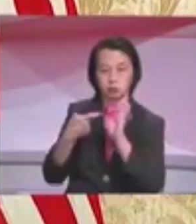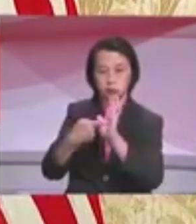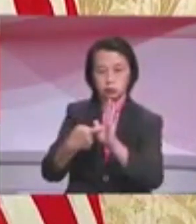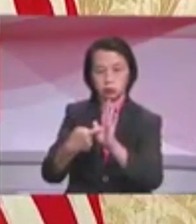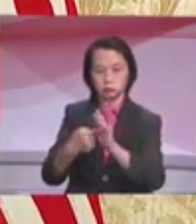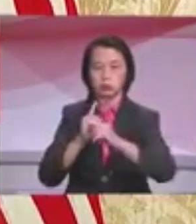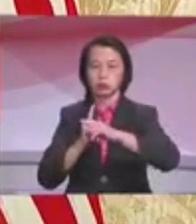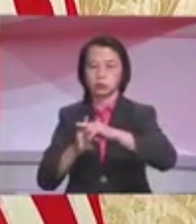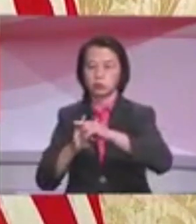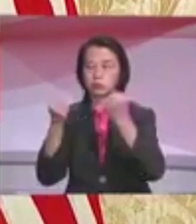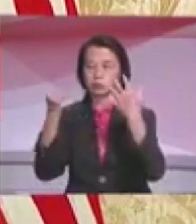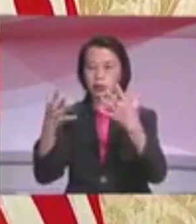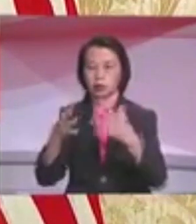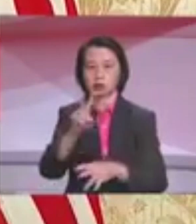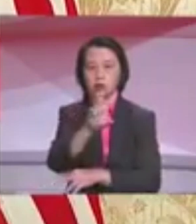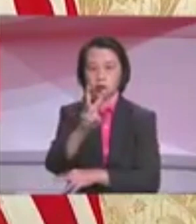mencatatkan kes positif sebanyak